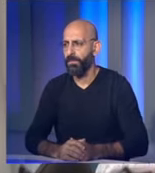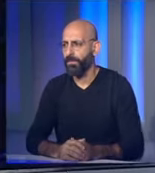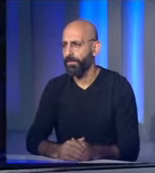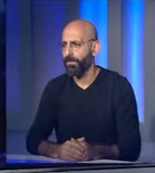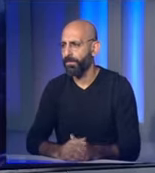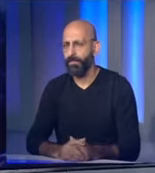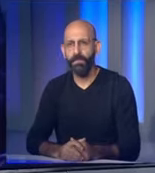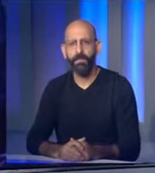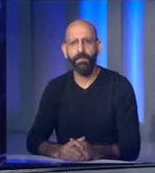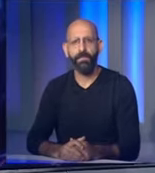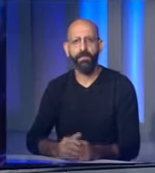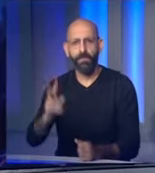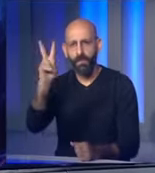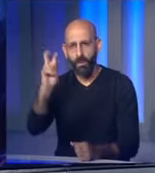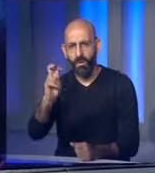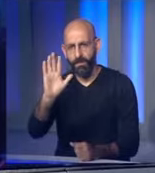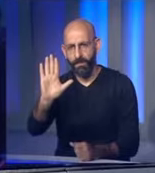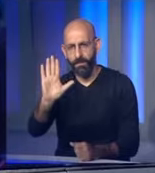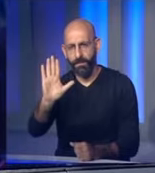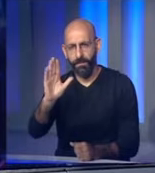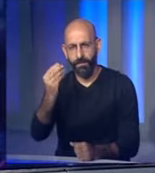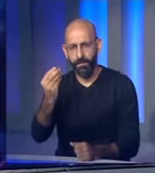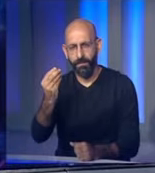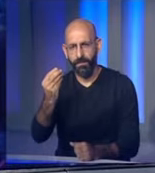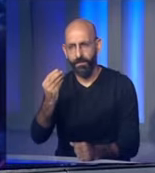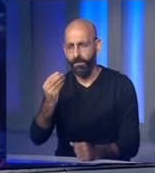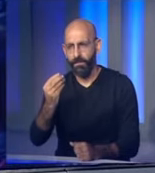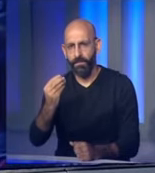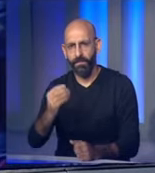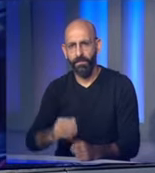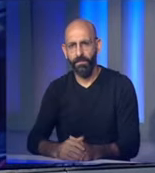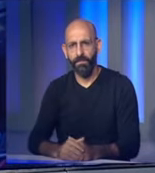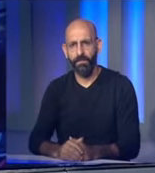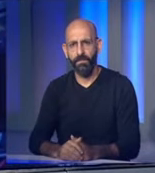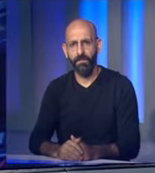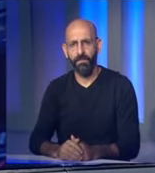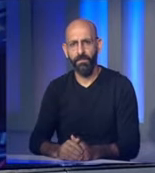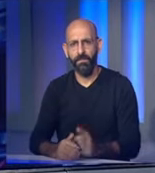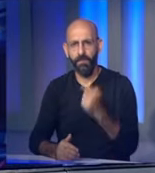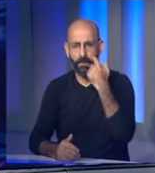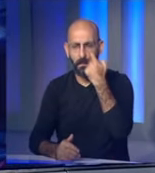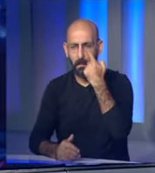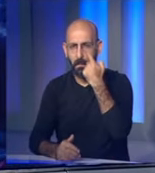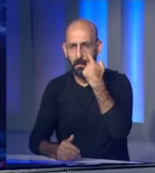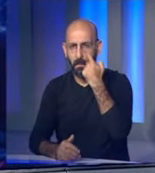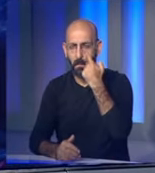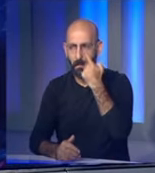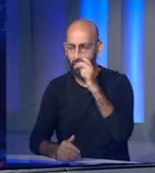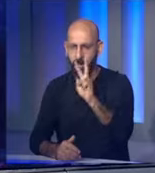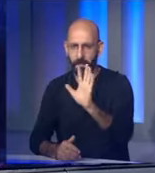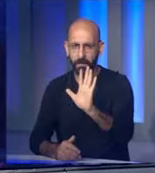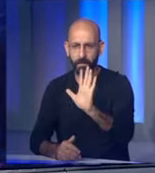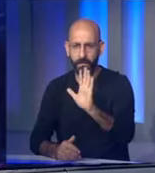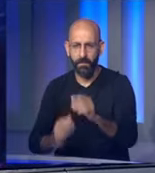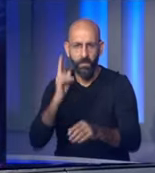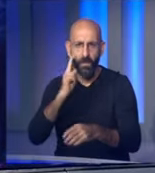المقاومه والى البقاع حيث يواصل العدوان الاسرائيلي استهداف المناطق وللاطلاع اكثر نحن على اتصال مباشر مع